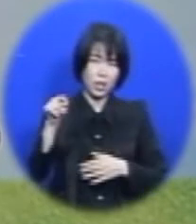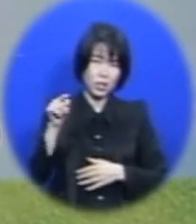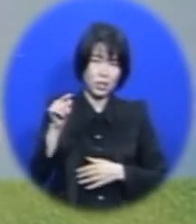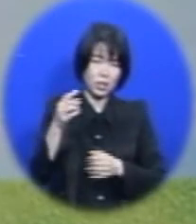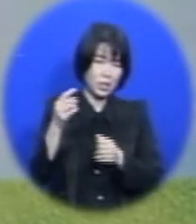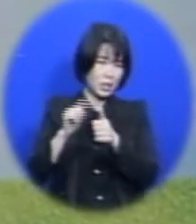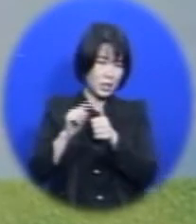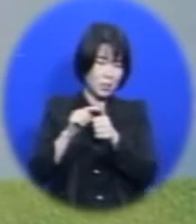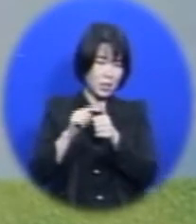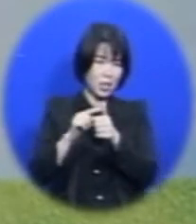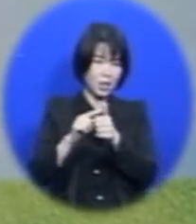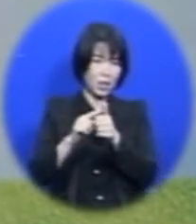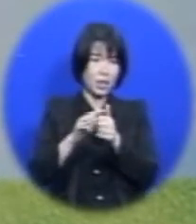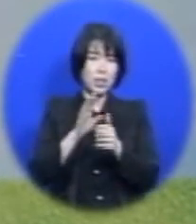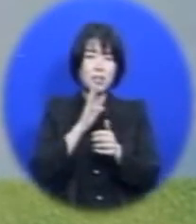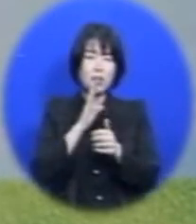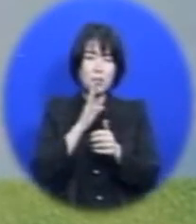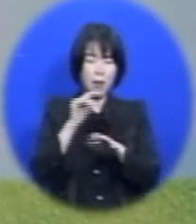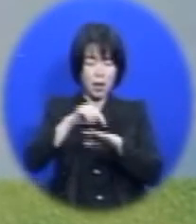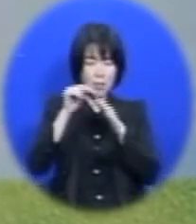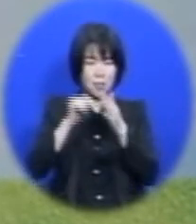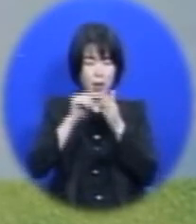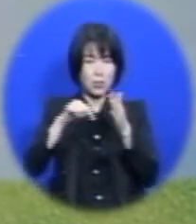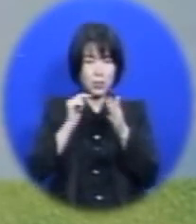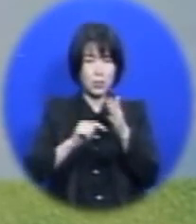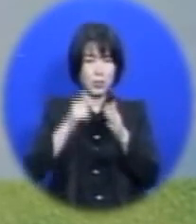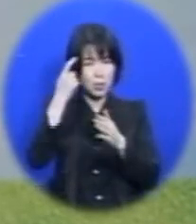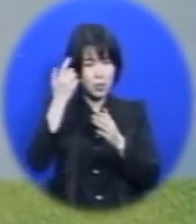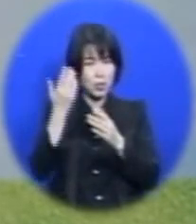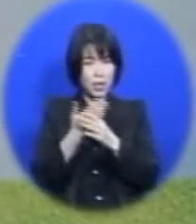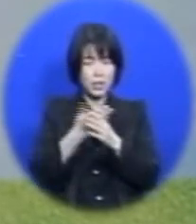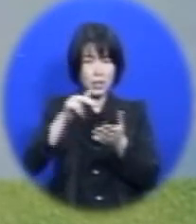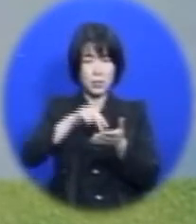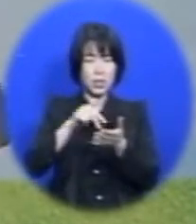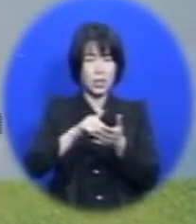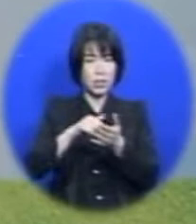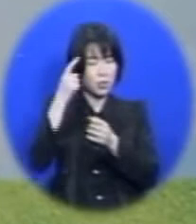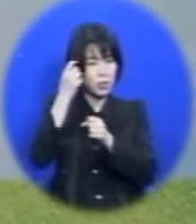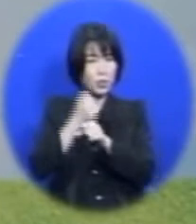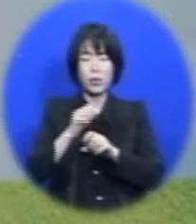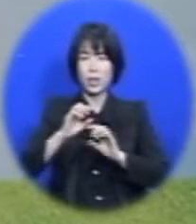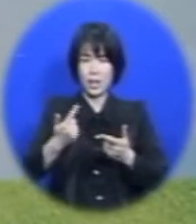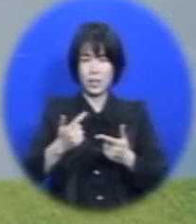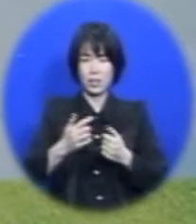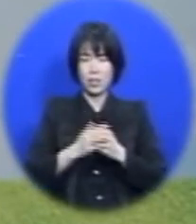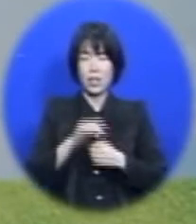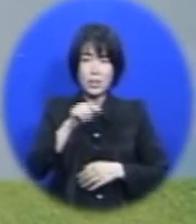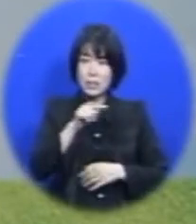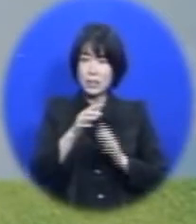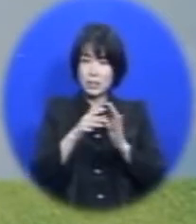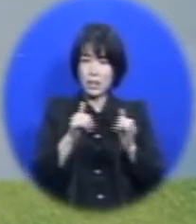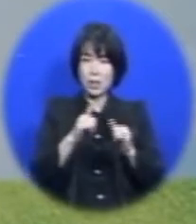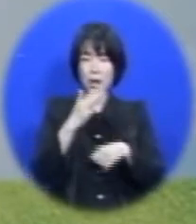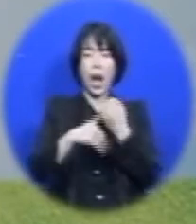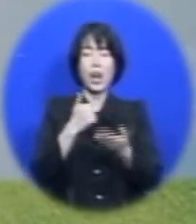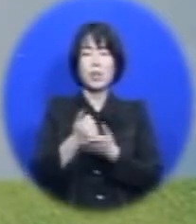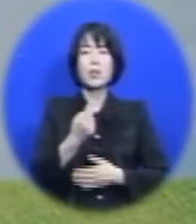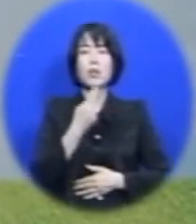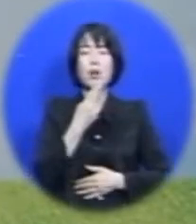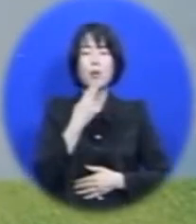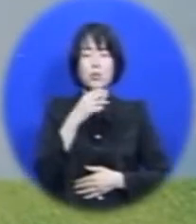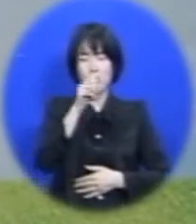양심으로 기독교를 연구한 게 아니라고 생각합니다. 그는 하나님이 없었으면 좋겠는 사람이에요.